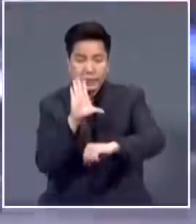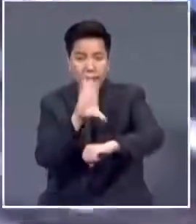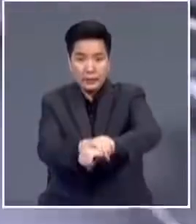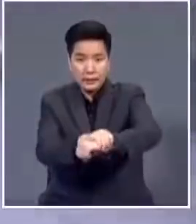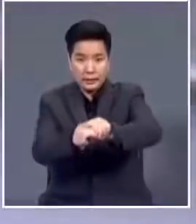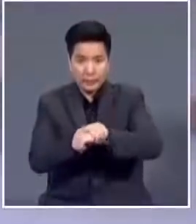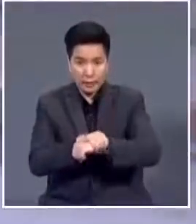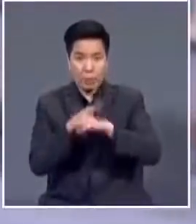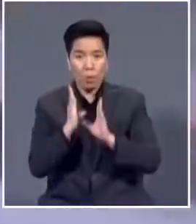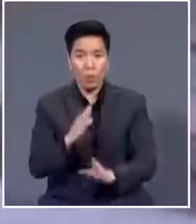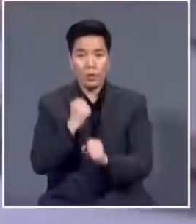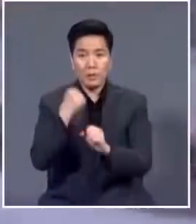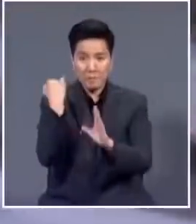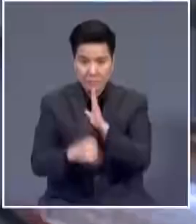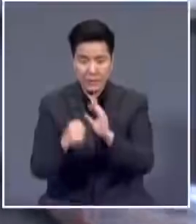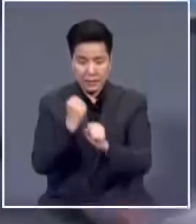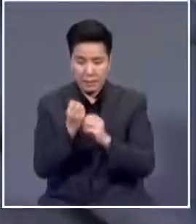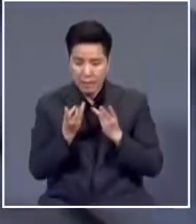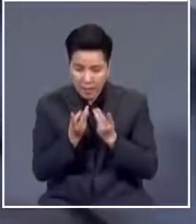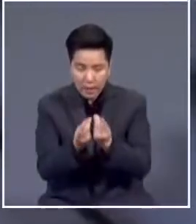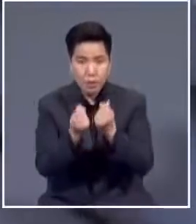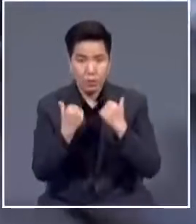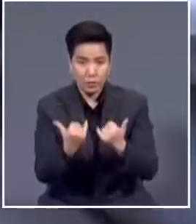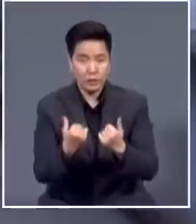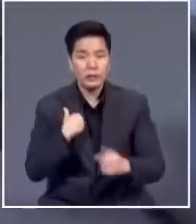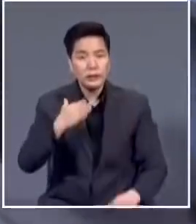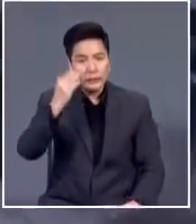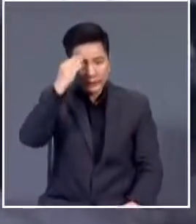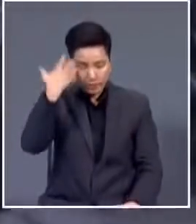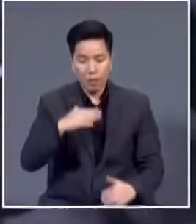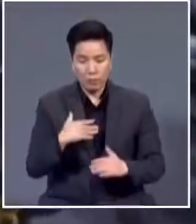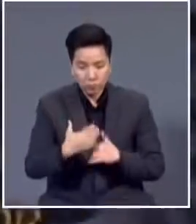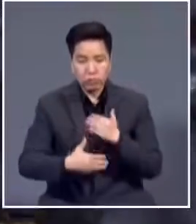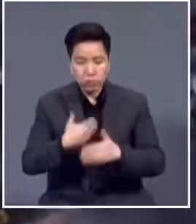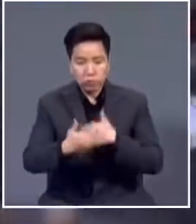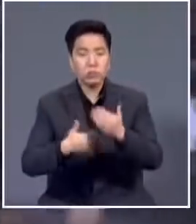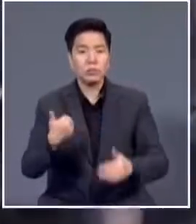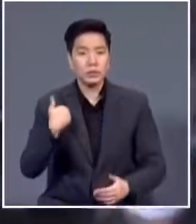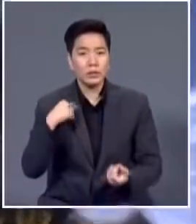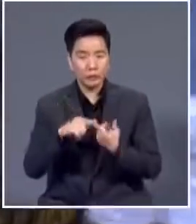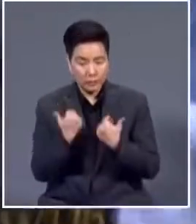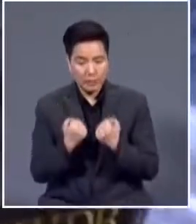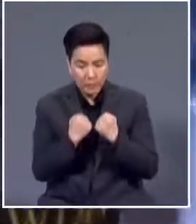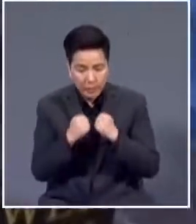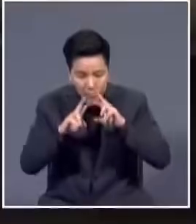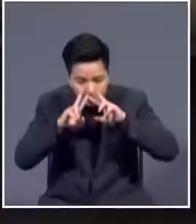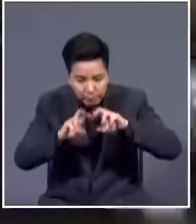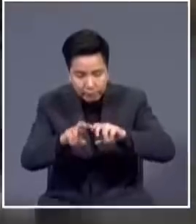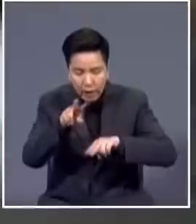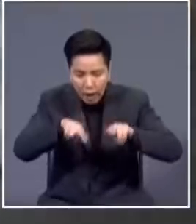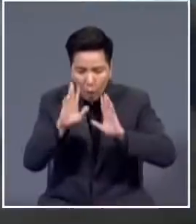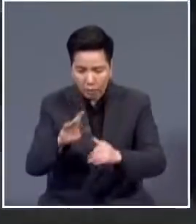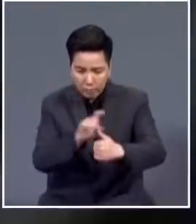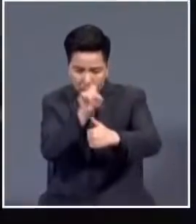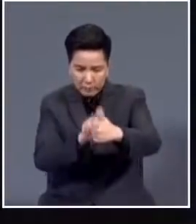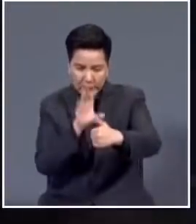คนร้ายมาดำเนินคดีตามกฎหมายให้ได้โดยเร็วก็ทราบว่ามีความคืบหน้าโดยลำดับนะครับกำลังสอบสวนขยายผลจากผู้ต้องสง